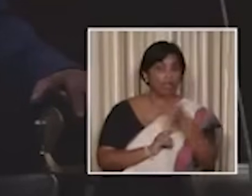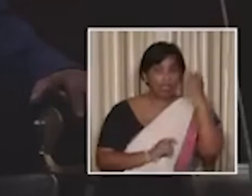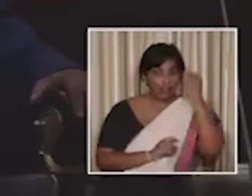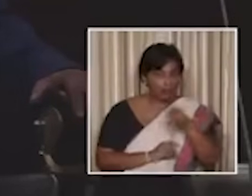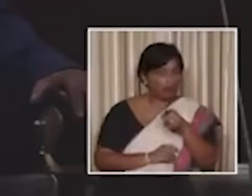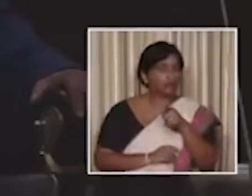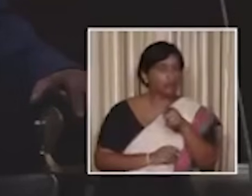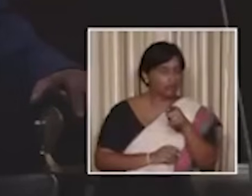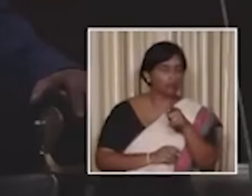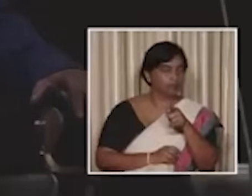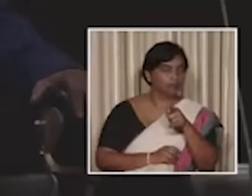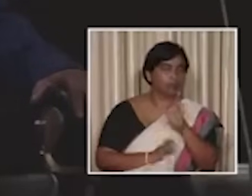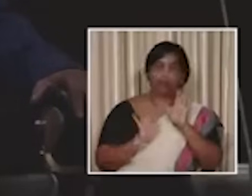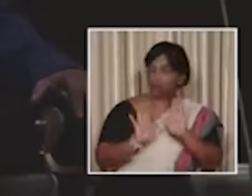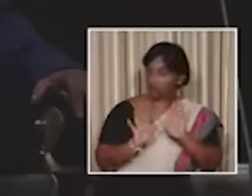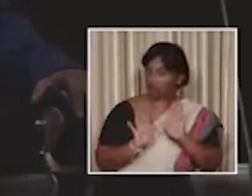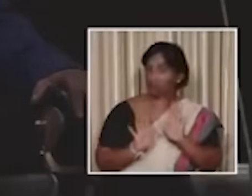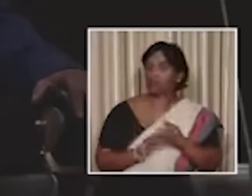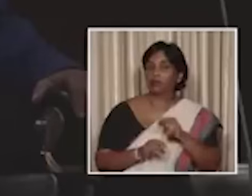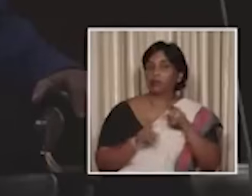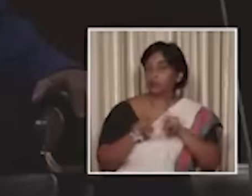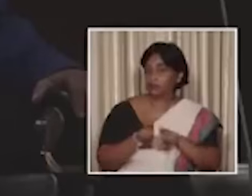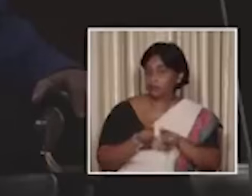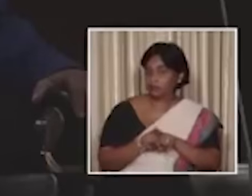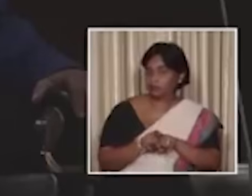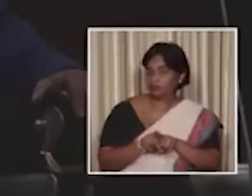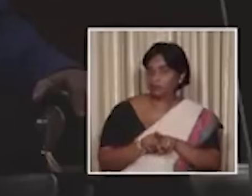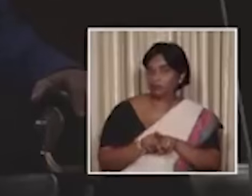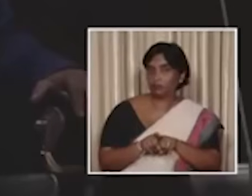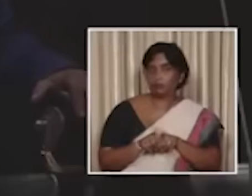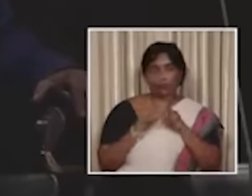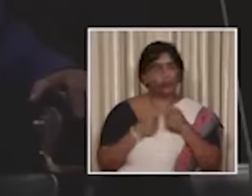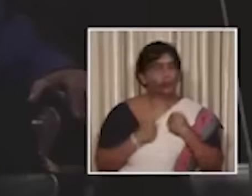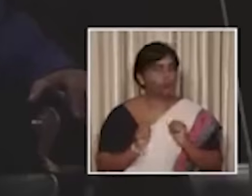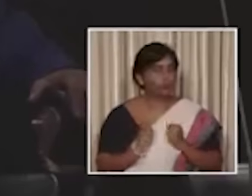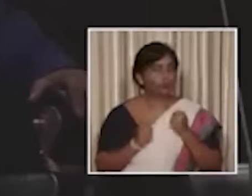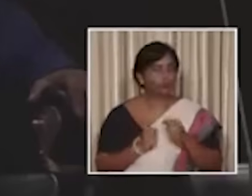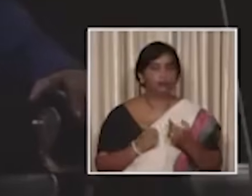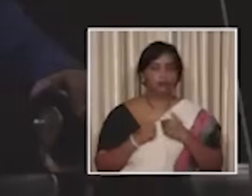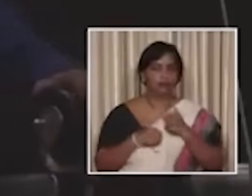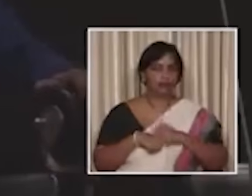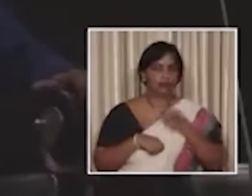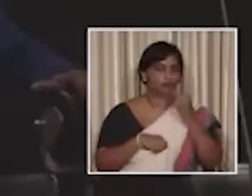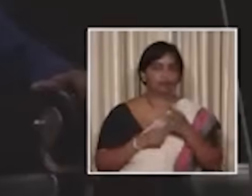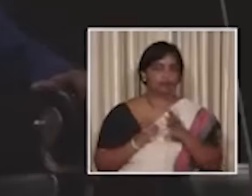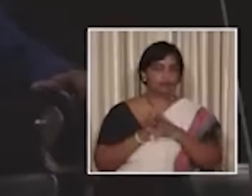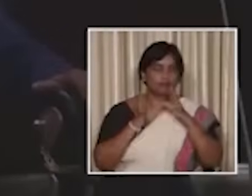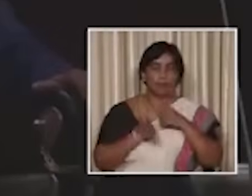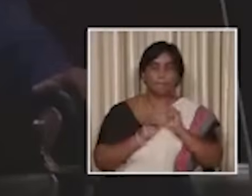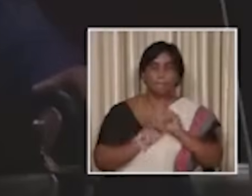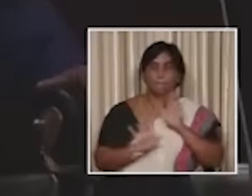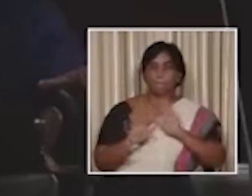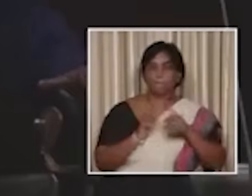வேண்டுமானால் அரசியலமைப்பின் பேரவையின் வெற்றிடத்தினை முதலில் நிரப்ப வேண்டும் எனவும் குறிப்பிட்டிருக்கின்றார். இதேவேளை தவறை ஏற்றுக்கொண்டு